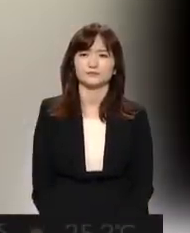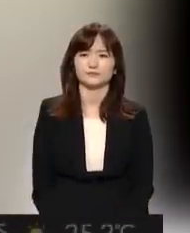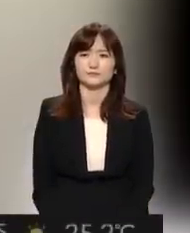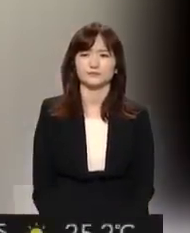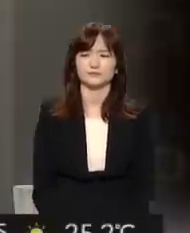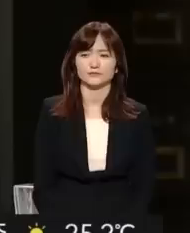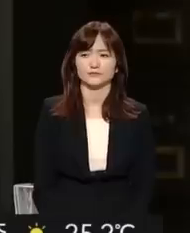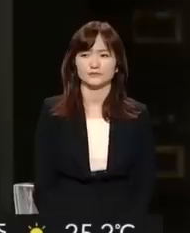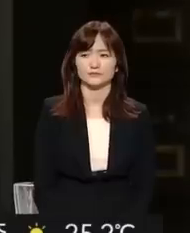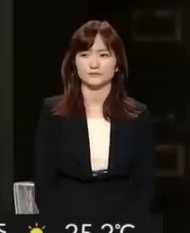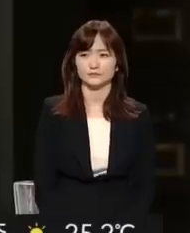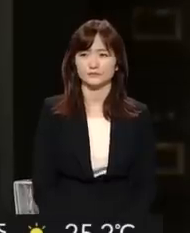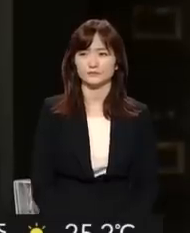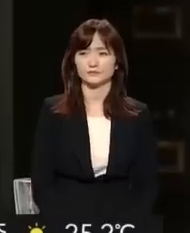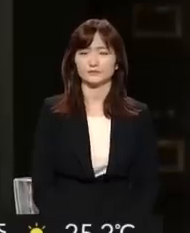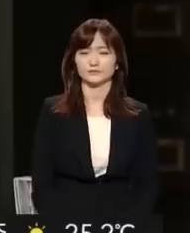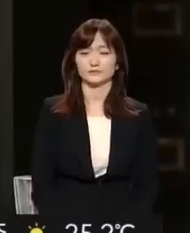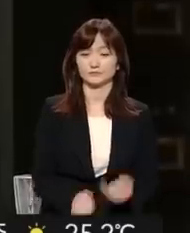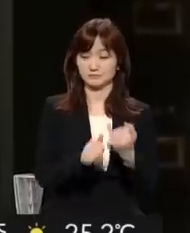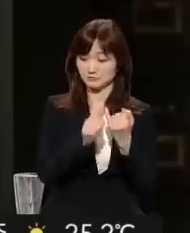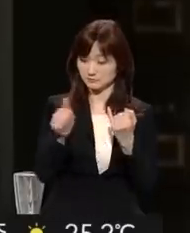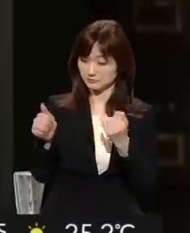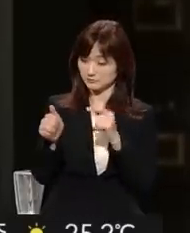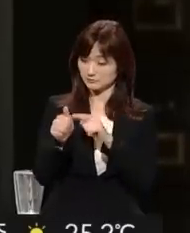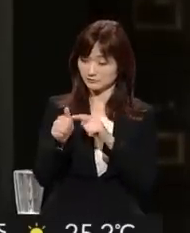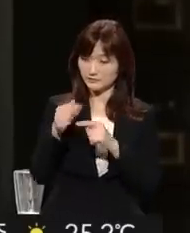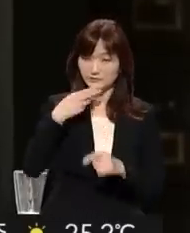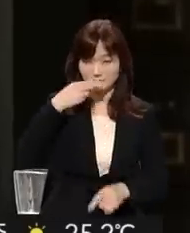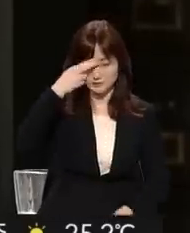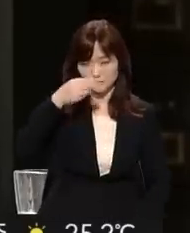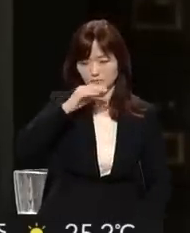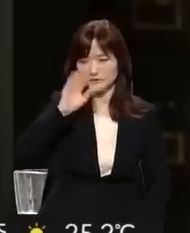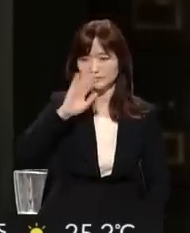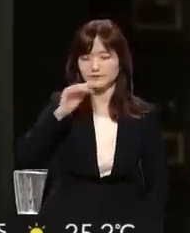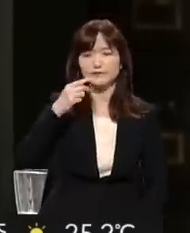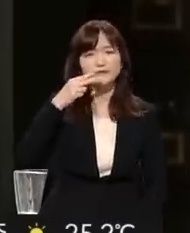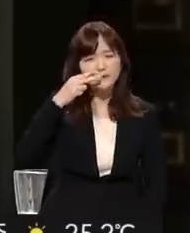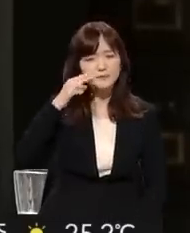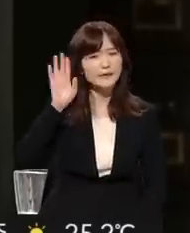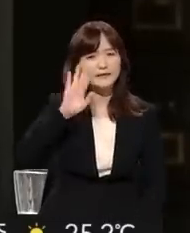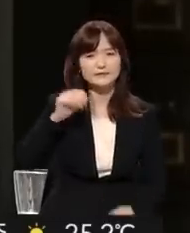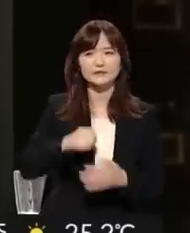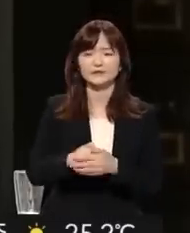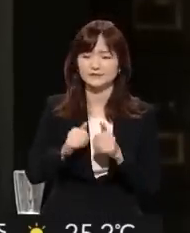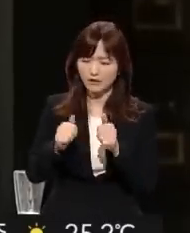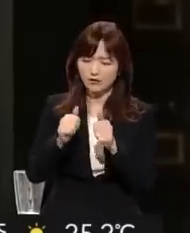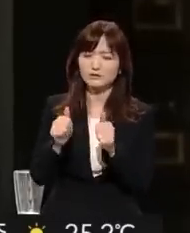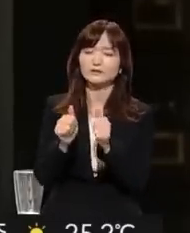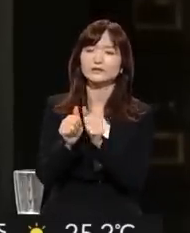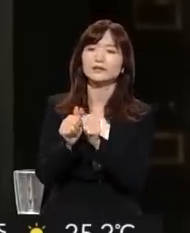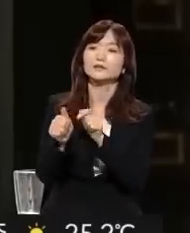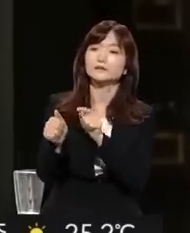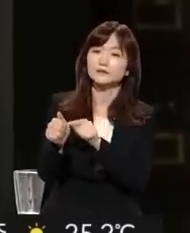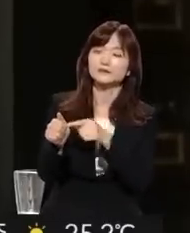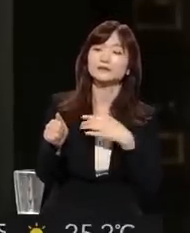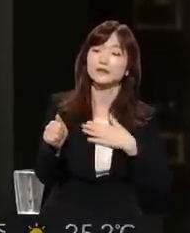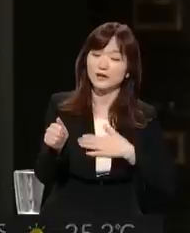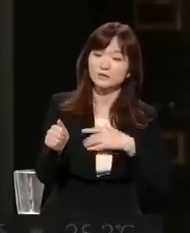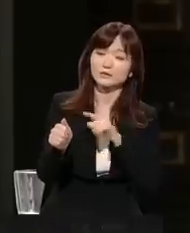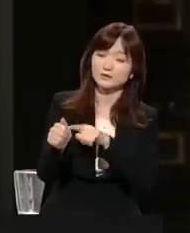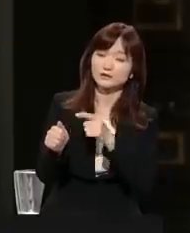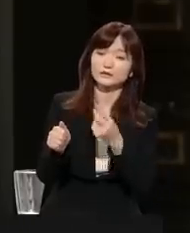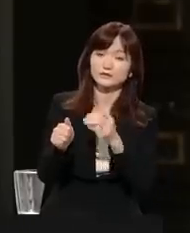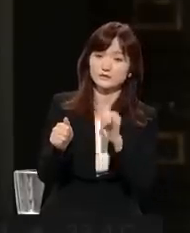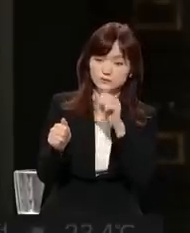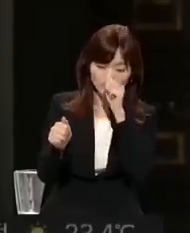해보면 분명히 술 담배 안 하고 성실하고 정말 그런 남편 뭐 남자라고 해서 난 그런 사람이 너무